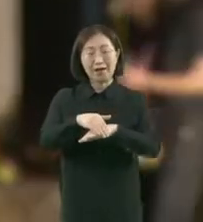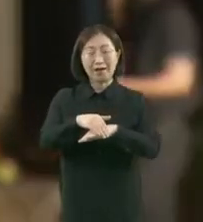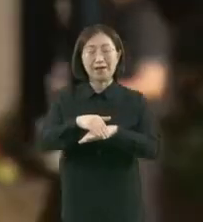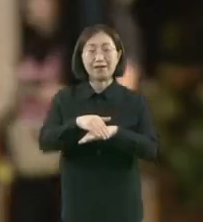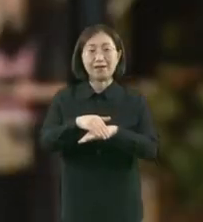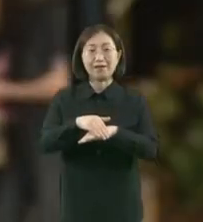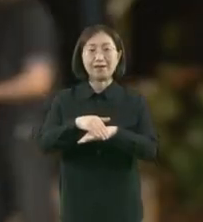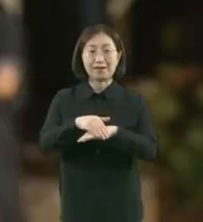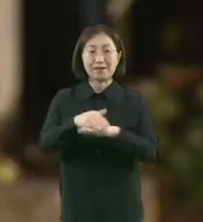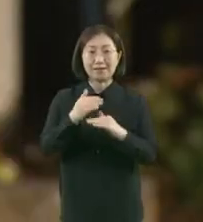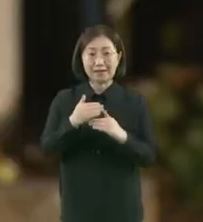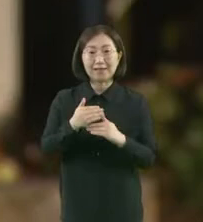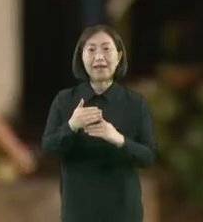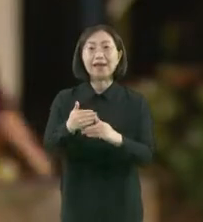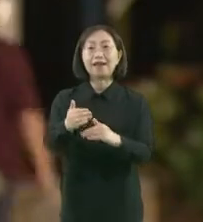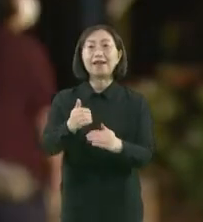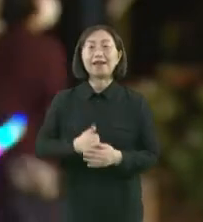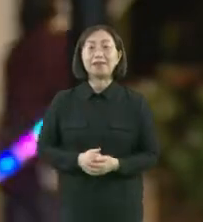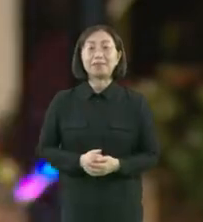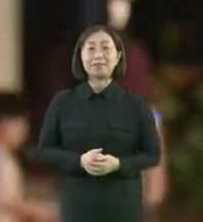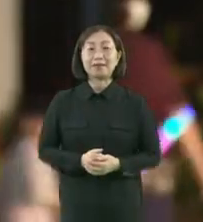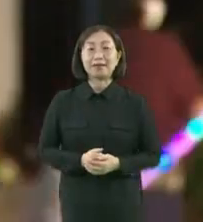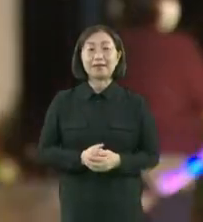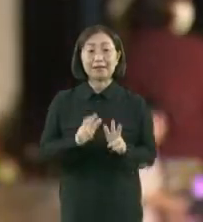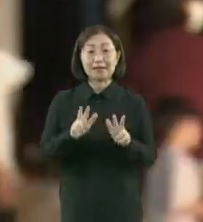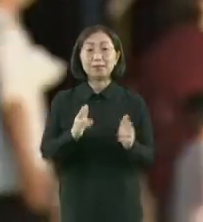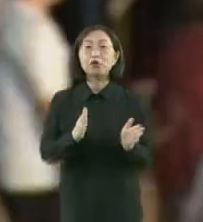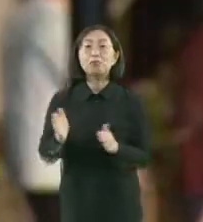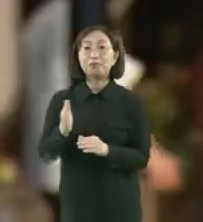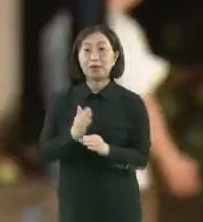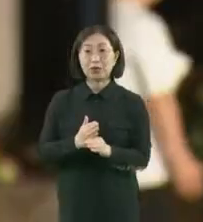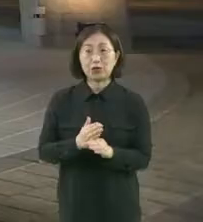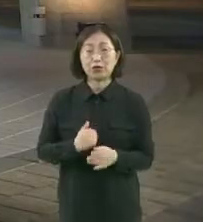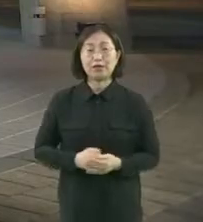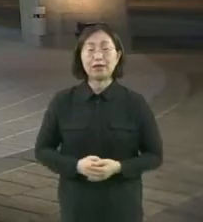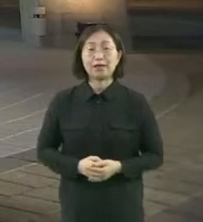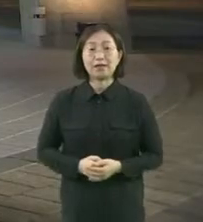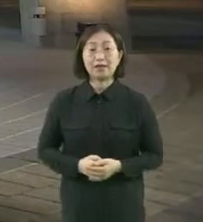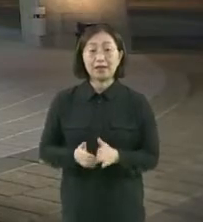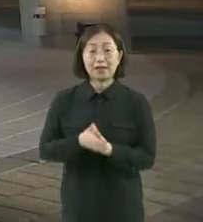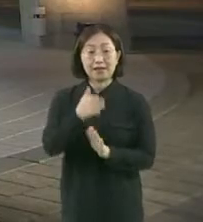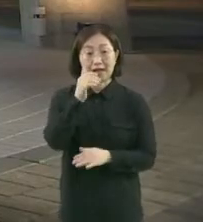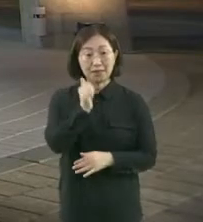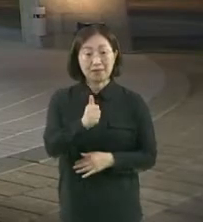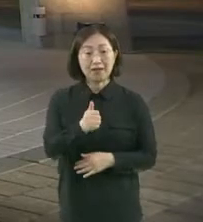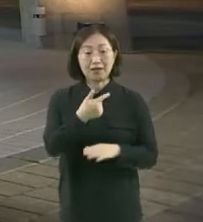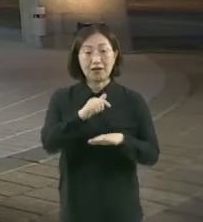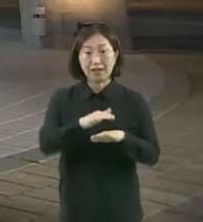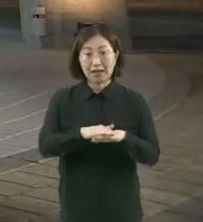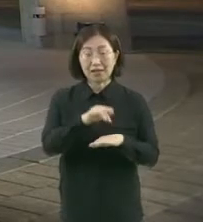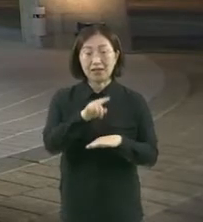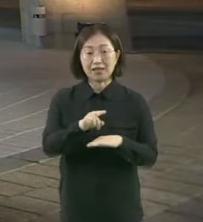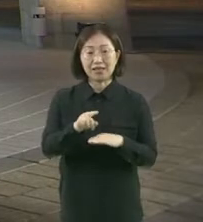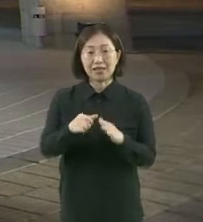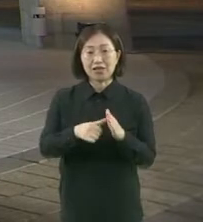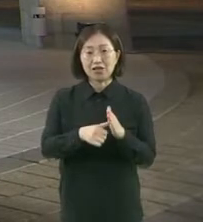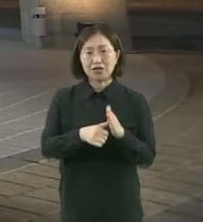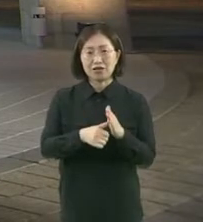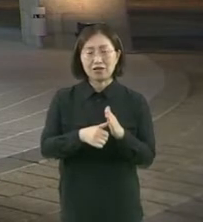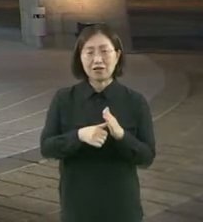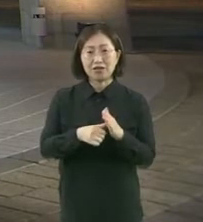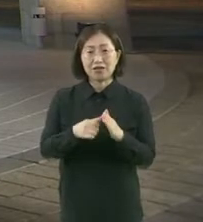본격적으로 가동해야 된다고 생각하고 지금 그 준비를 하고 있습니다. 네, 시장님께서는 또 대전을 인류 경제